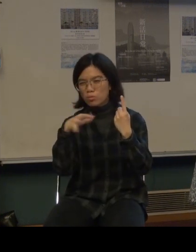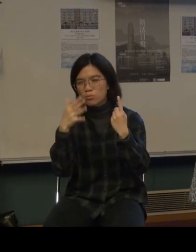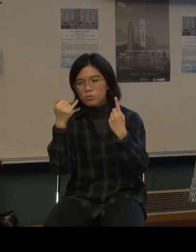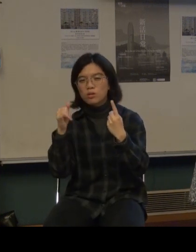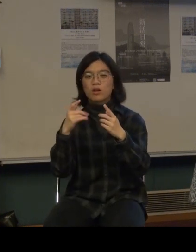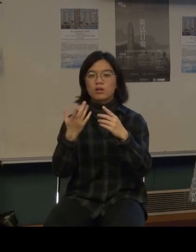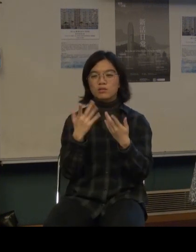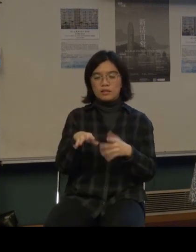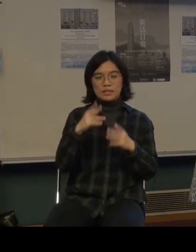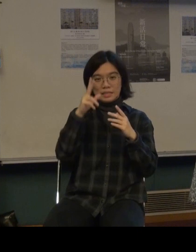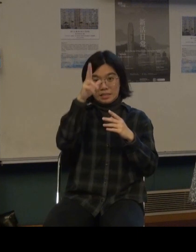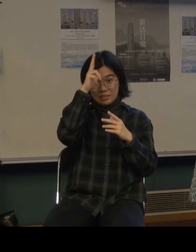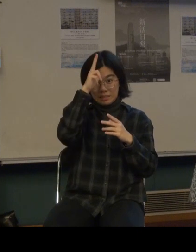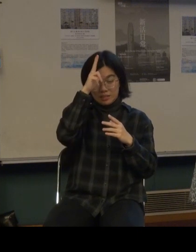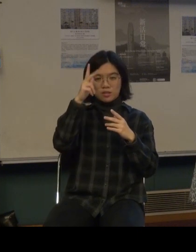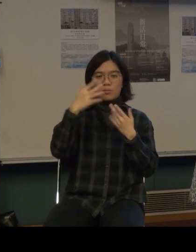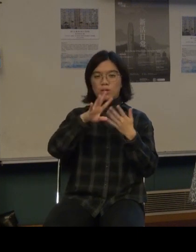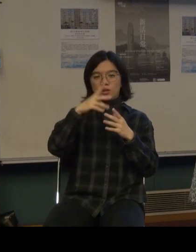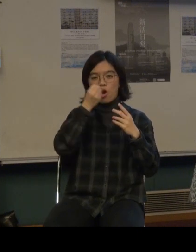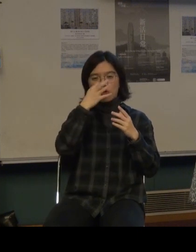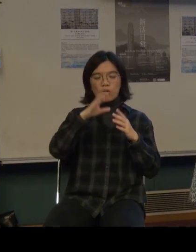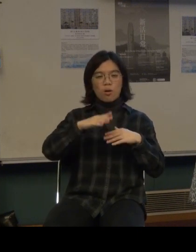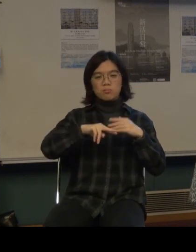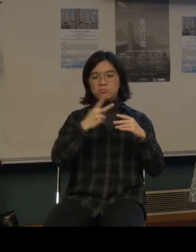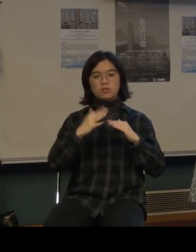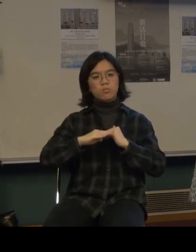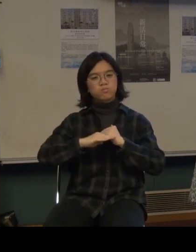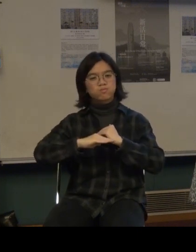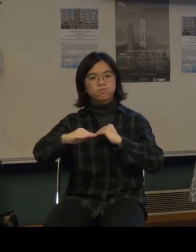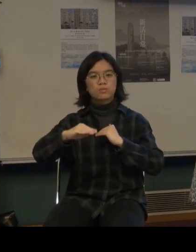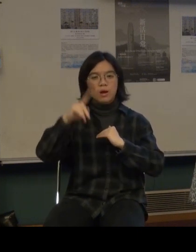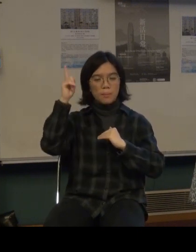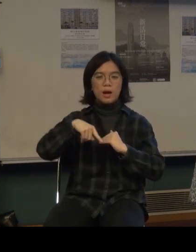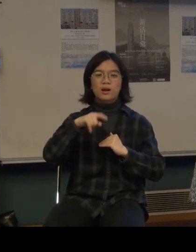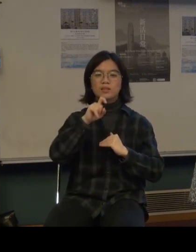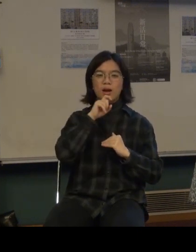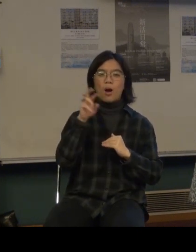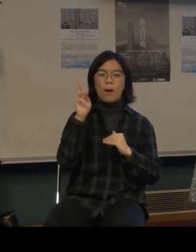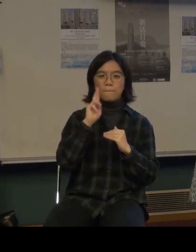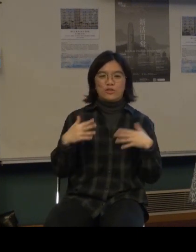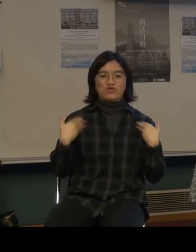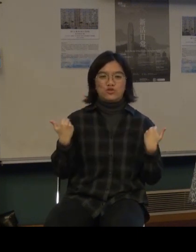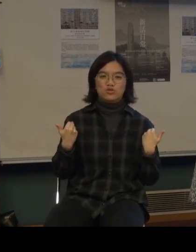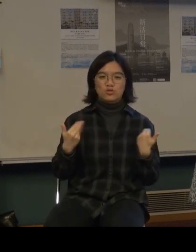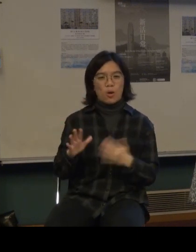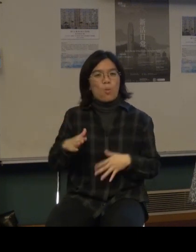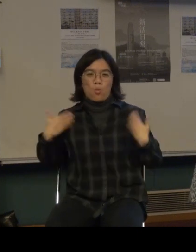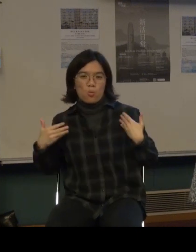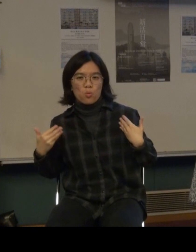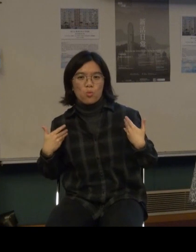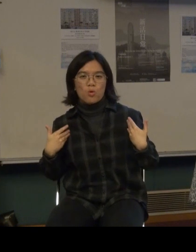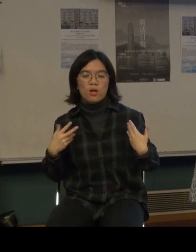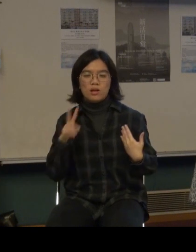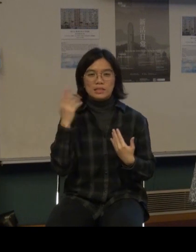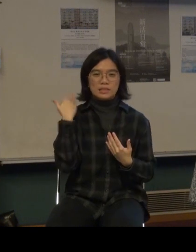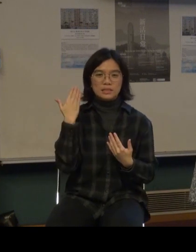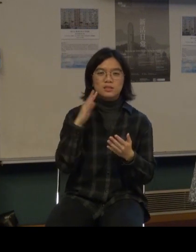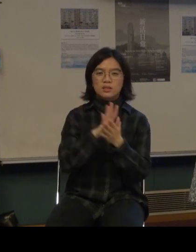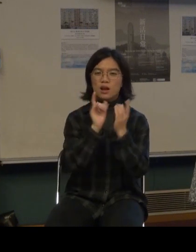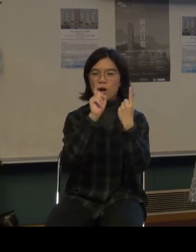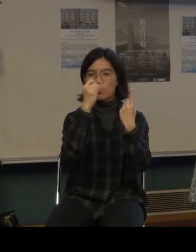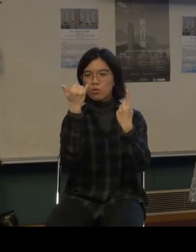咧一啲嘅文娛康樂嘅建築物，好似62年係落成嘅大會堂啦，都係當時唯一嘅真係文娛嘅建築